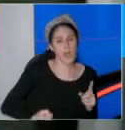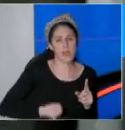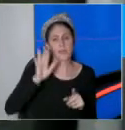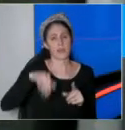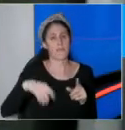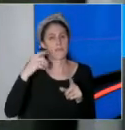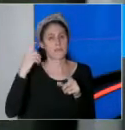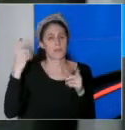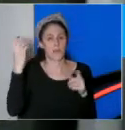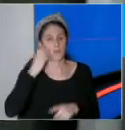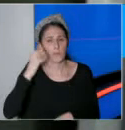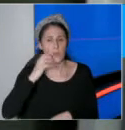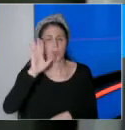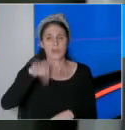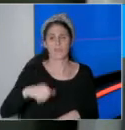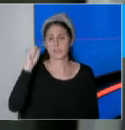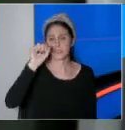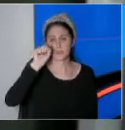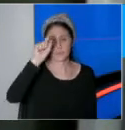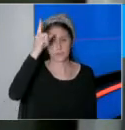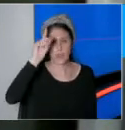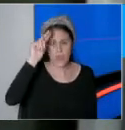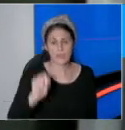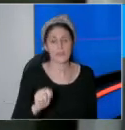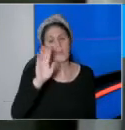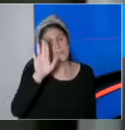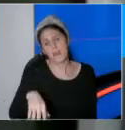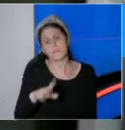וגם לגבי סודן, אבל אכן יש בעייתיות באופן